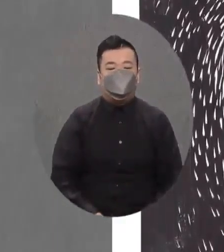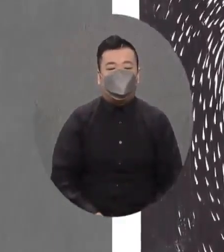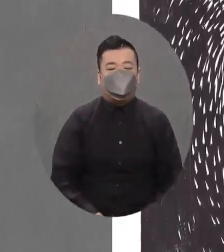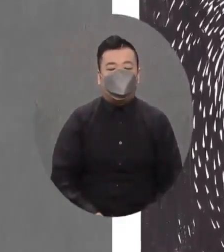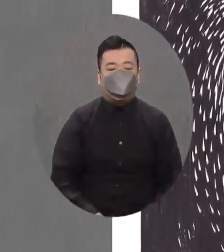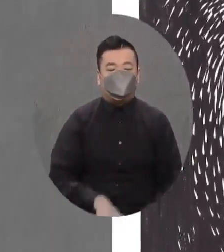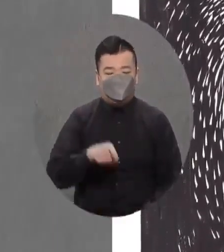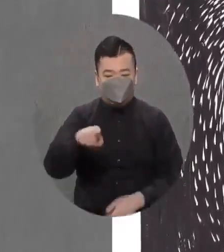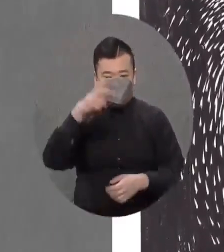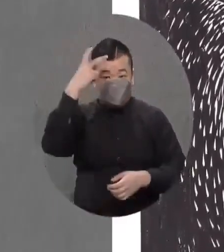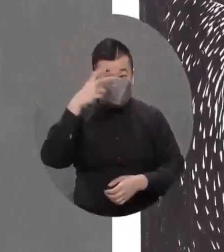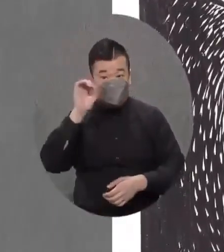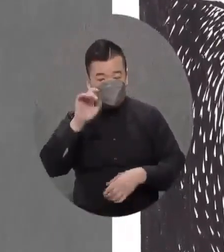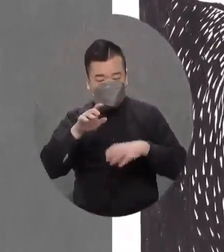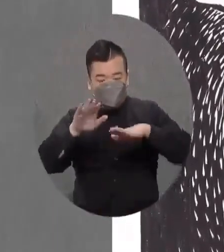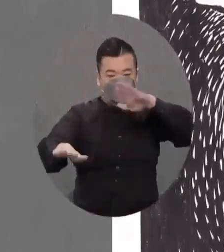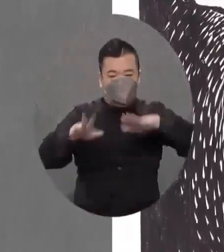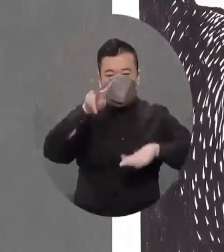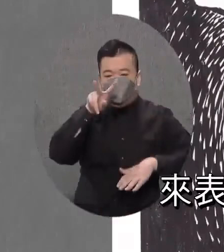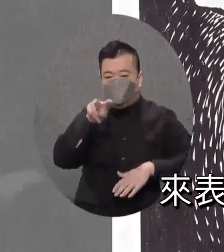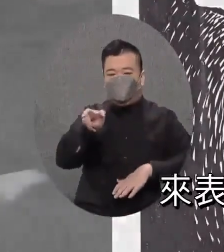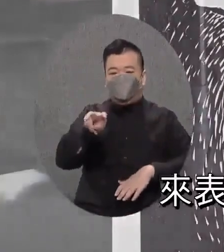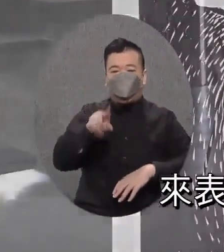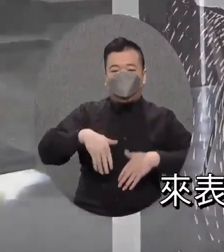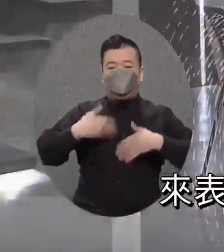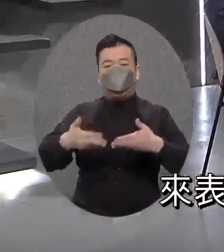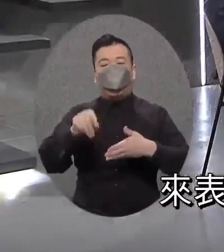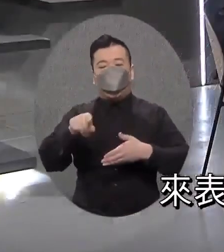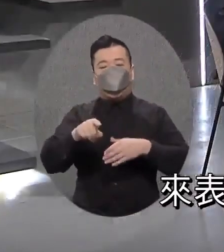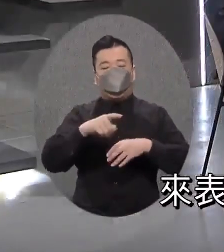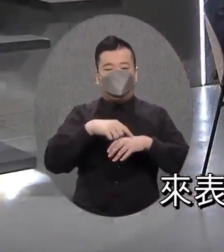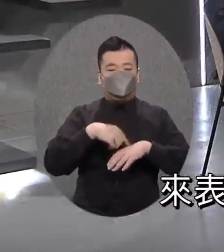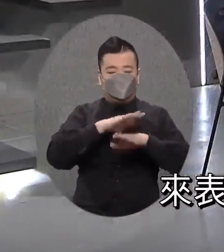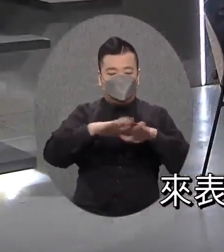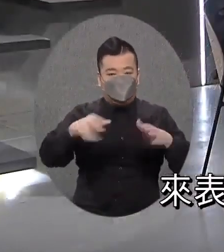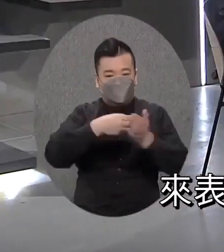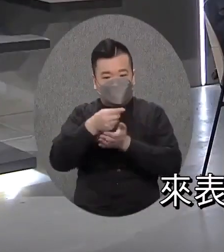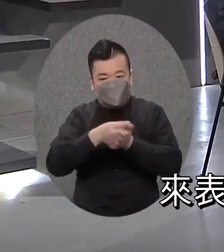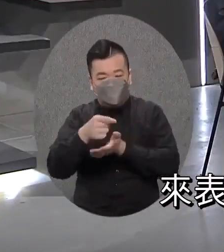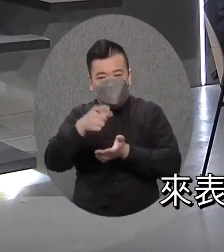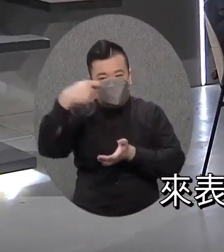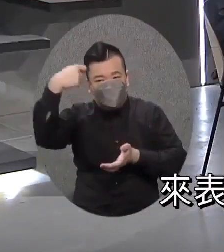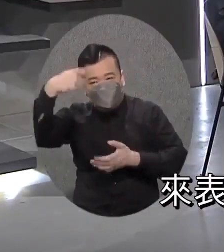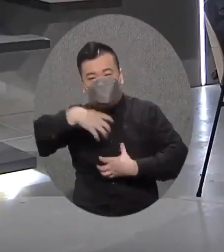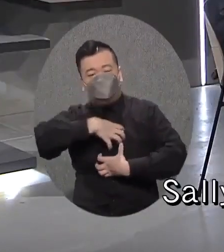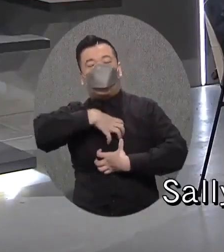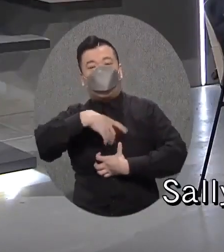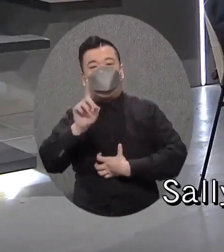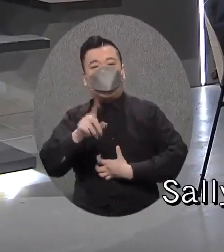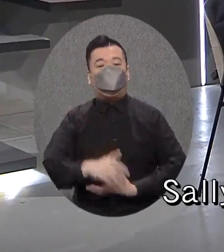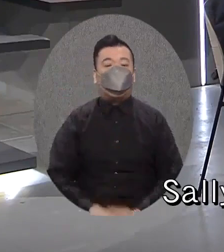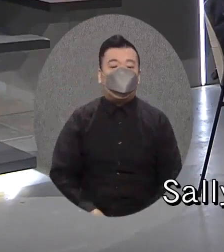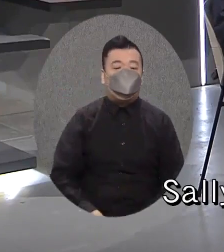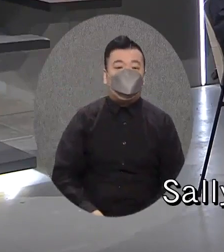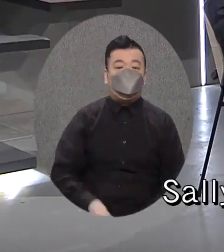咁佢就用黑白對比非常之分明嘅畫面，去到表達版畫家對人民甚至社會嘅感情。